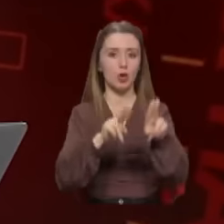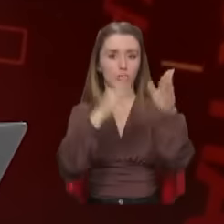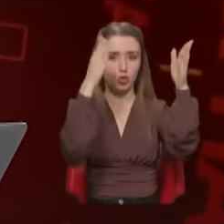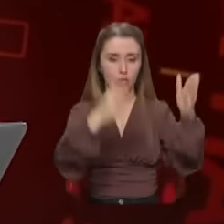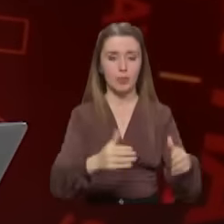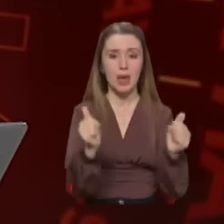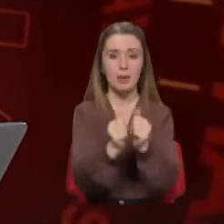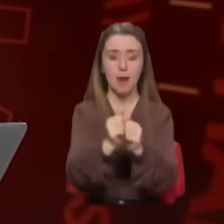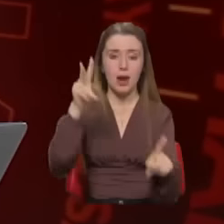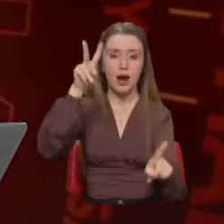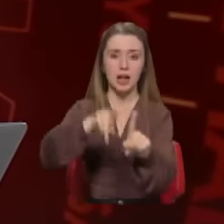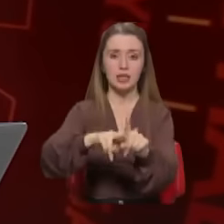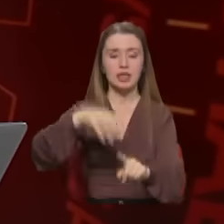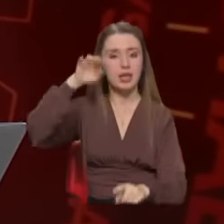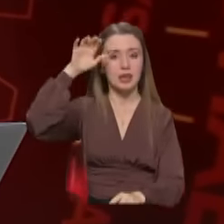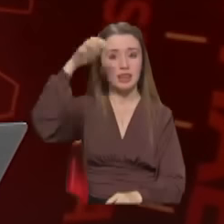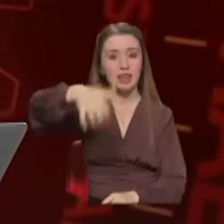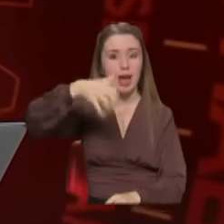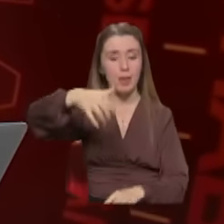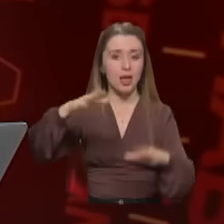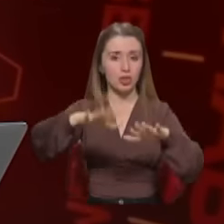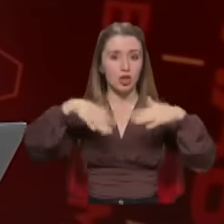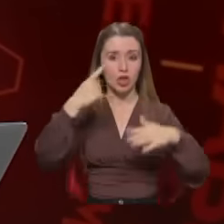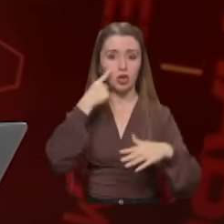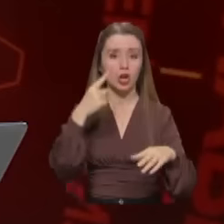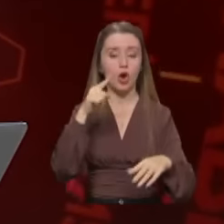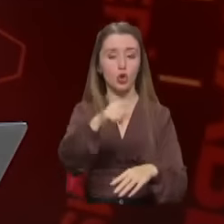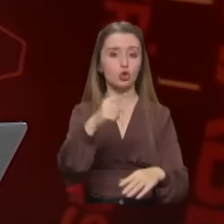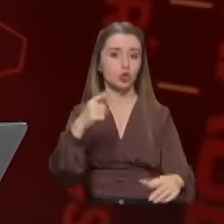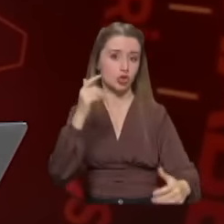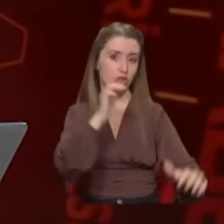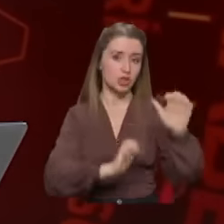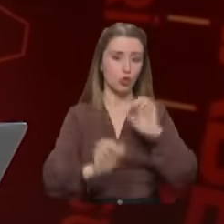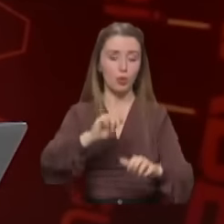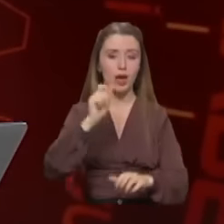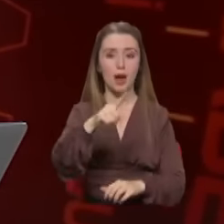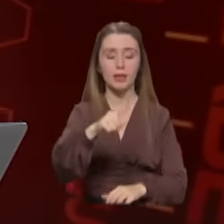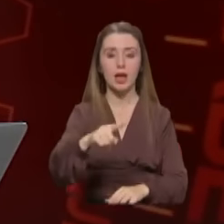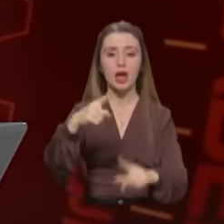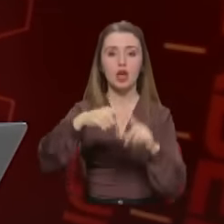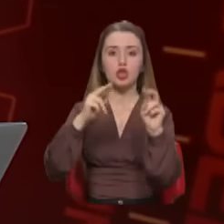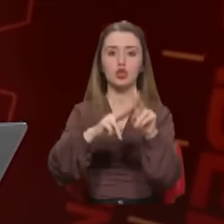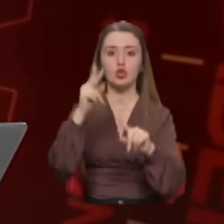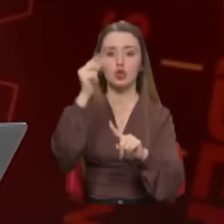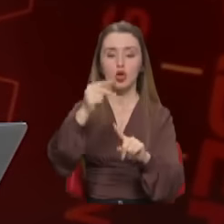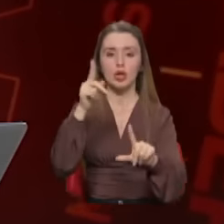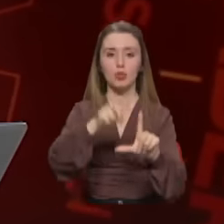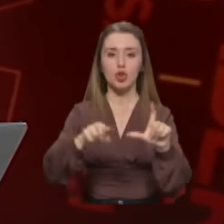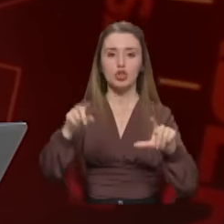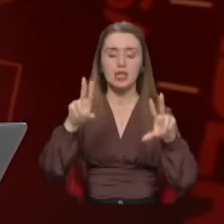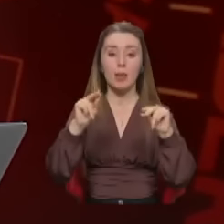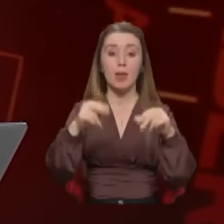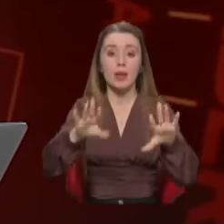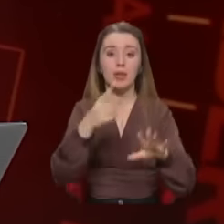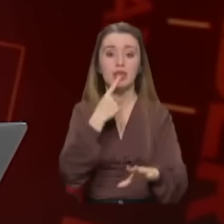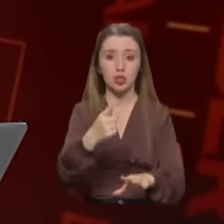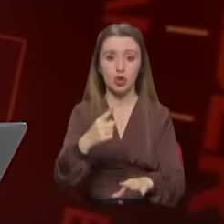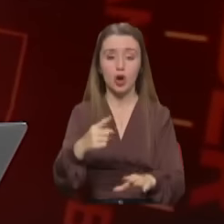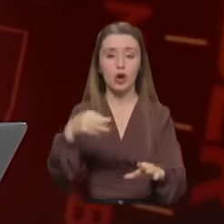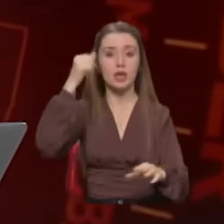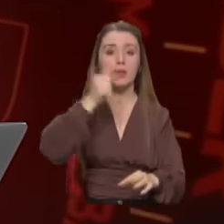birlikte katıldığı temel atma töreninde kurumunu savundu. Tamamlanmayan TOKİ Tuzla projesini İstanbullulara gösteren